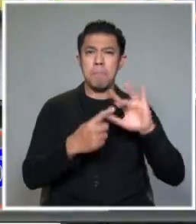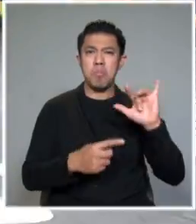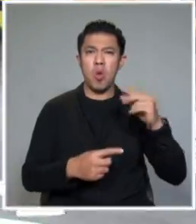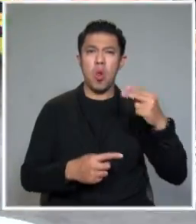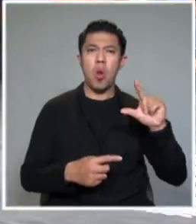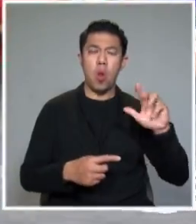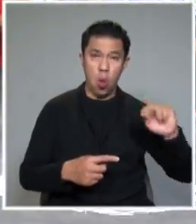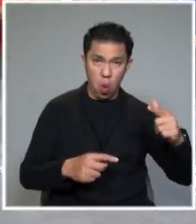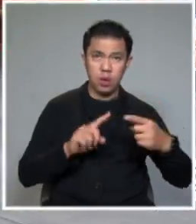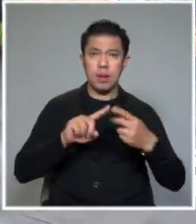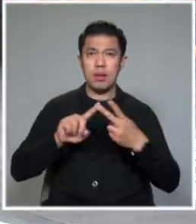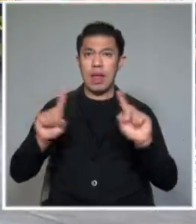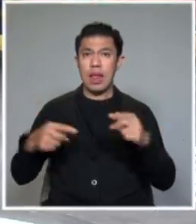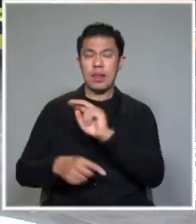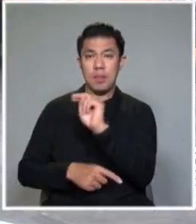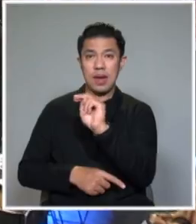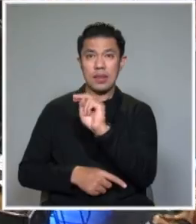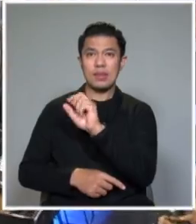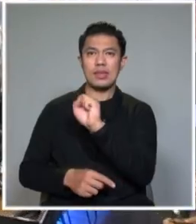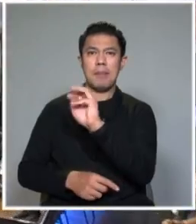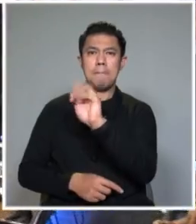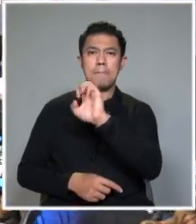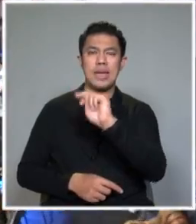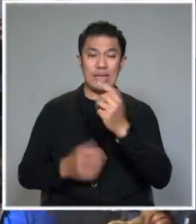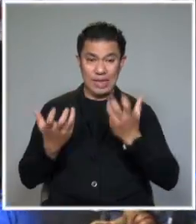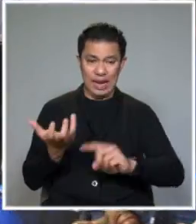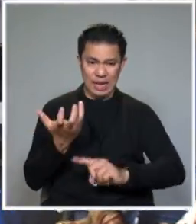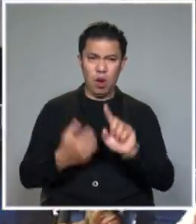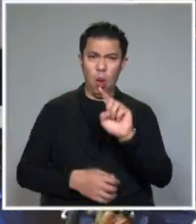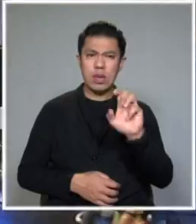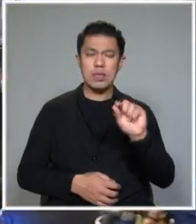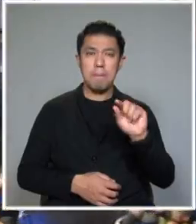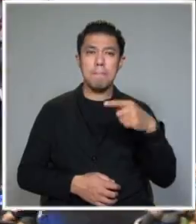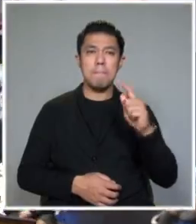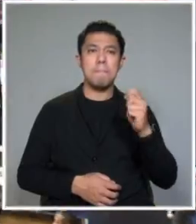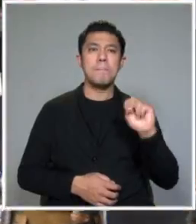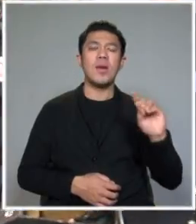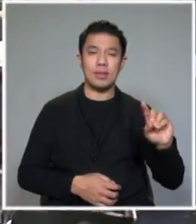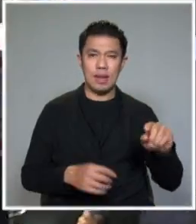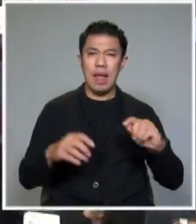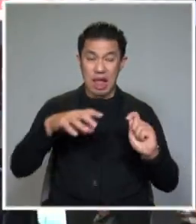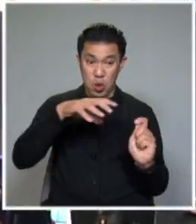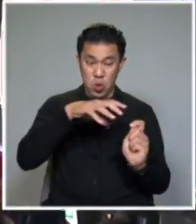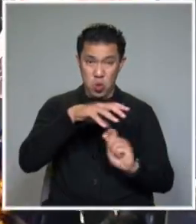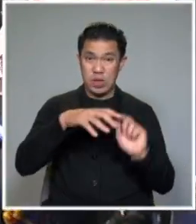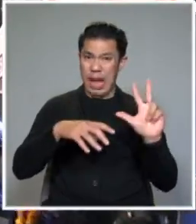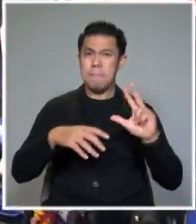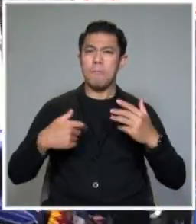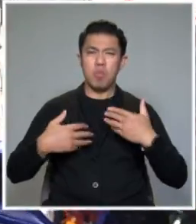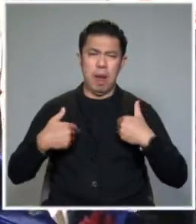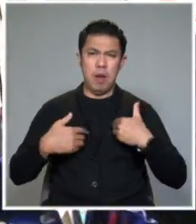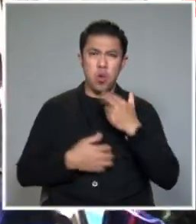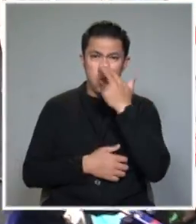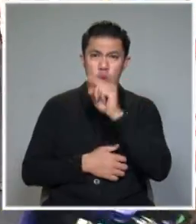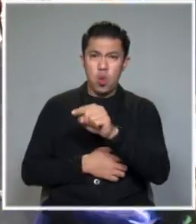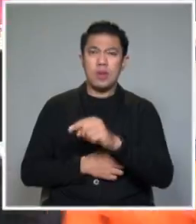ชนออนุวัฒน์ยิมในฝ่ายน้ำเงินนะครับพิกัด120ปอนด์เกมมาสนุกในช่วงยกที่3นะครับก็